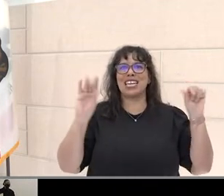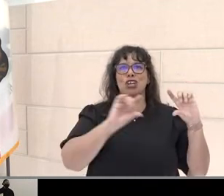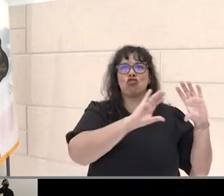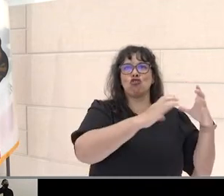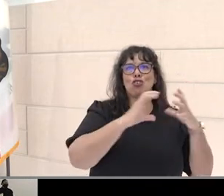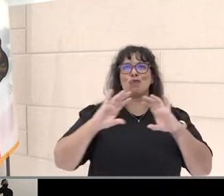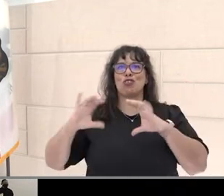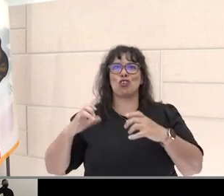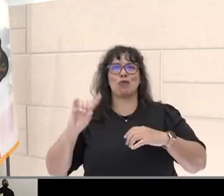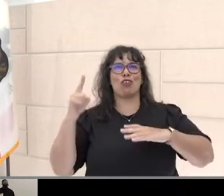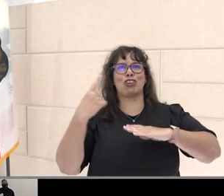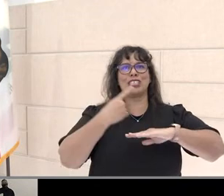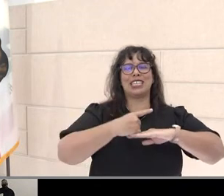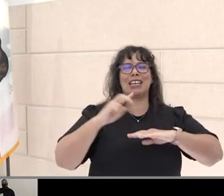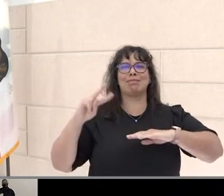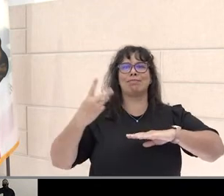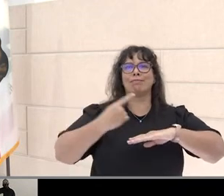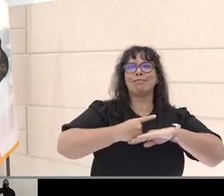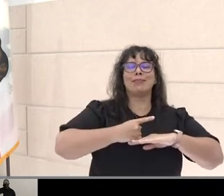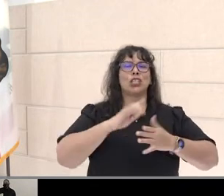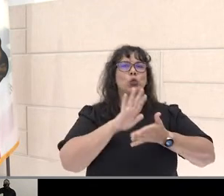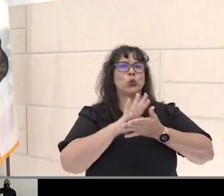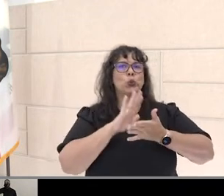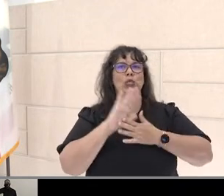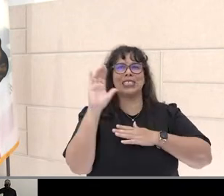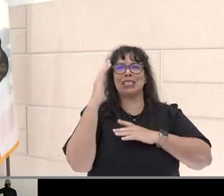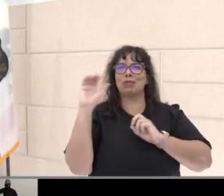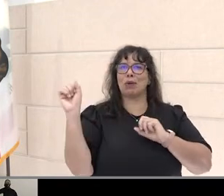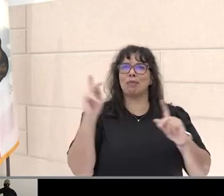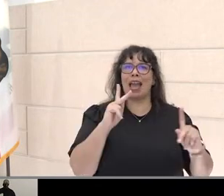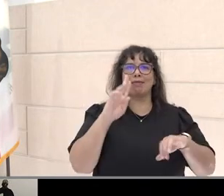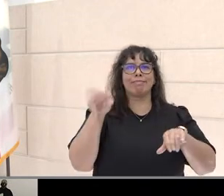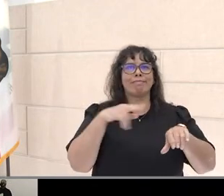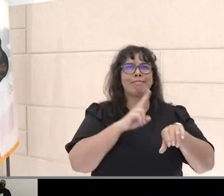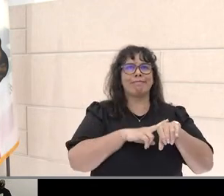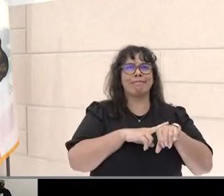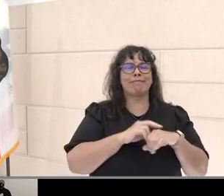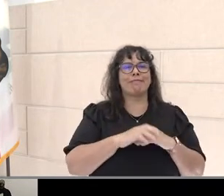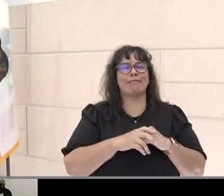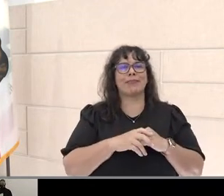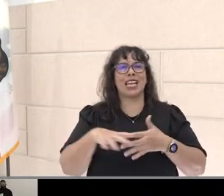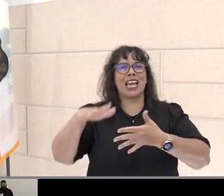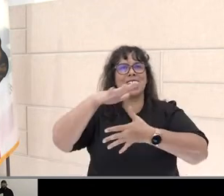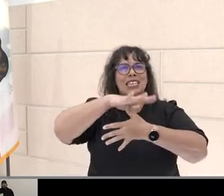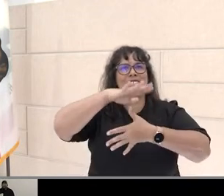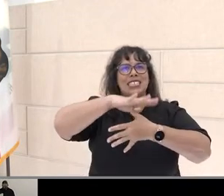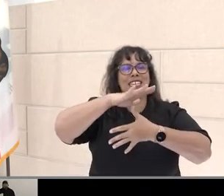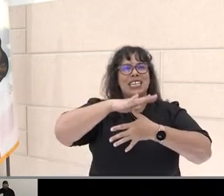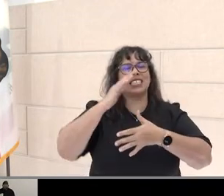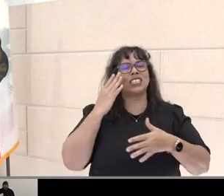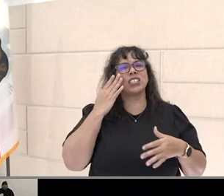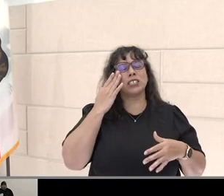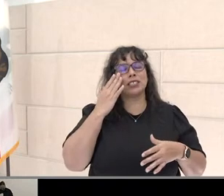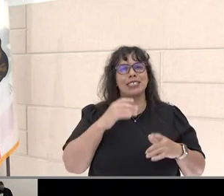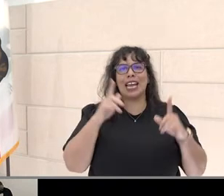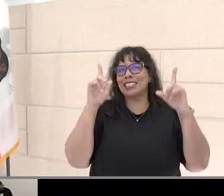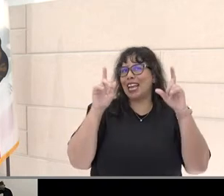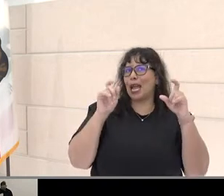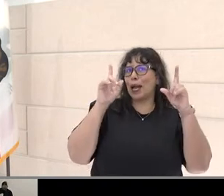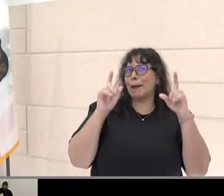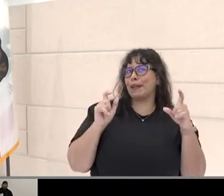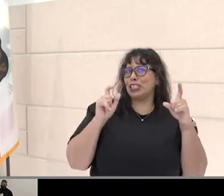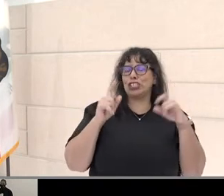ไงดับบ่งได้เกี่ยวโจเรียนวิ่งยืนจังในไงดับบ่งนึกว่าโดยที่โดยดามจัง